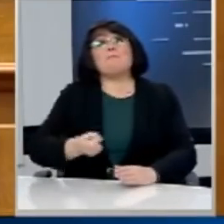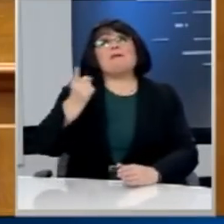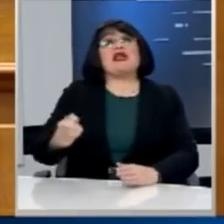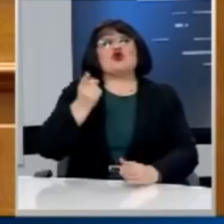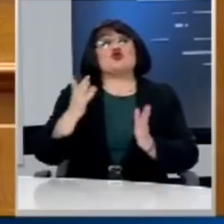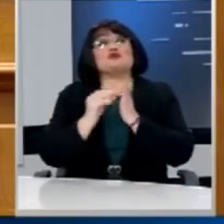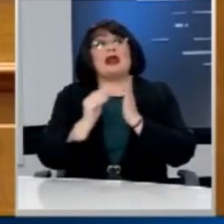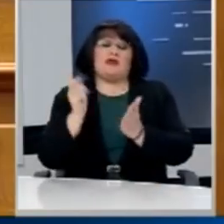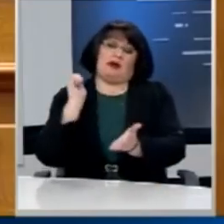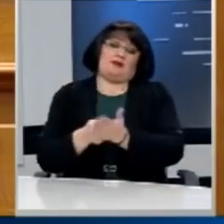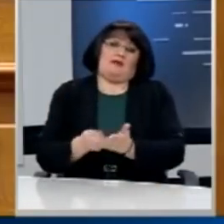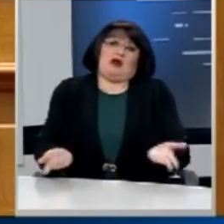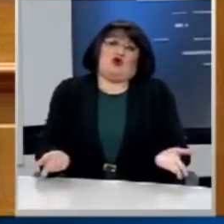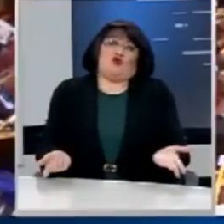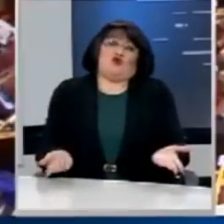είναι?